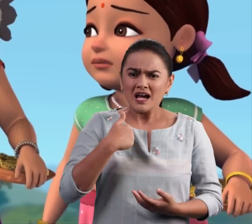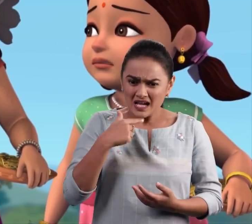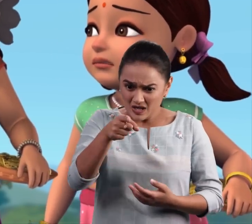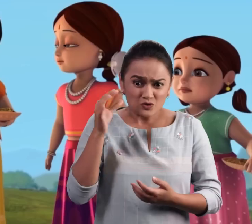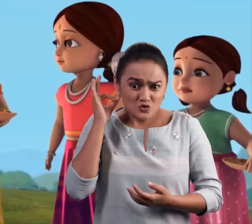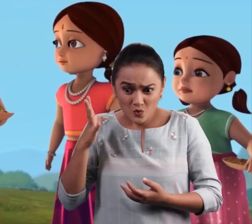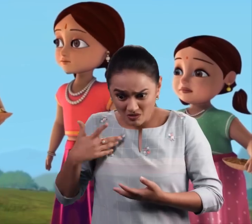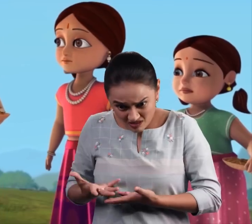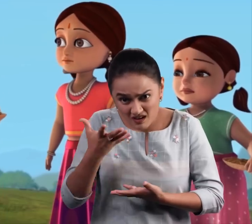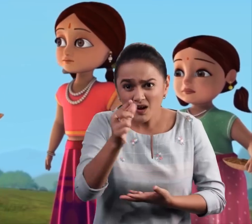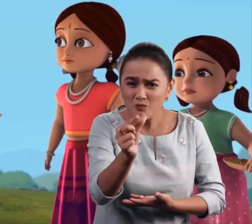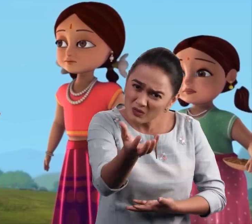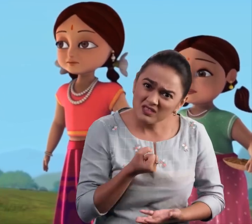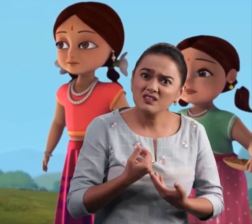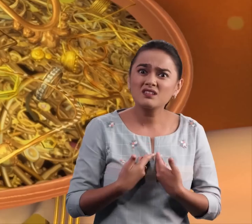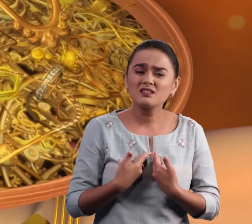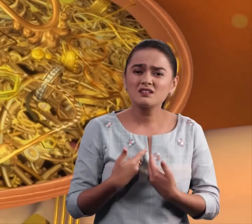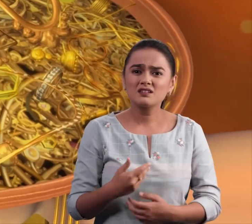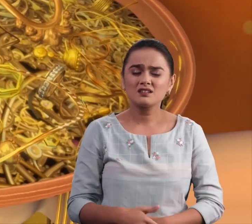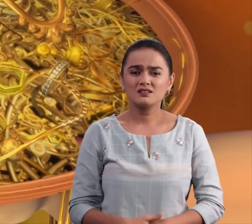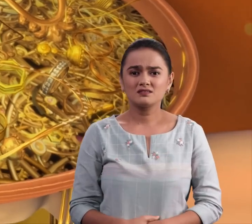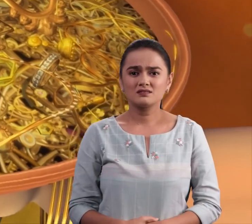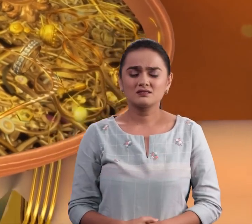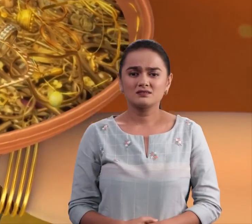से मूल्य चुकाएंगी।